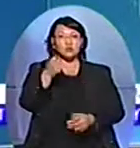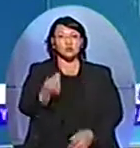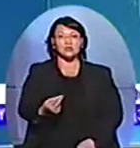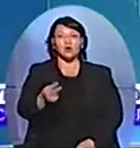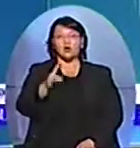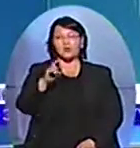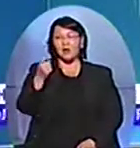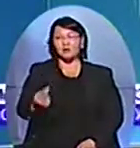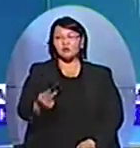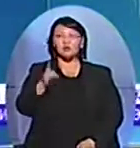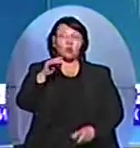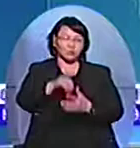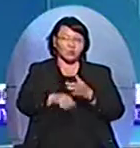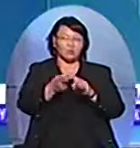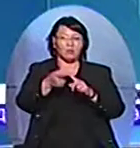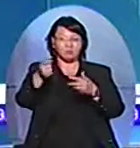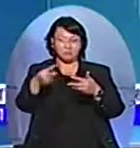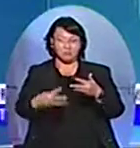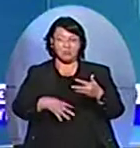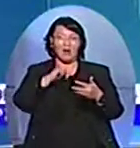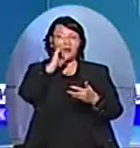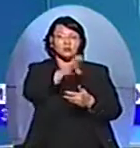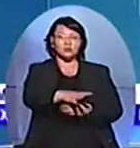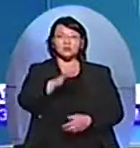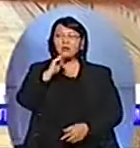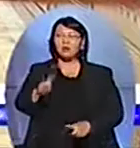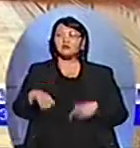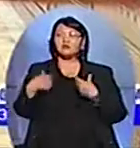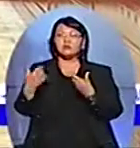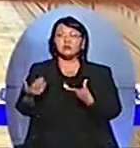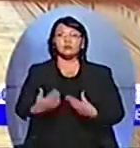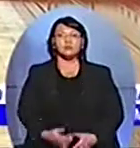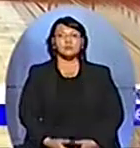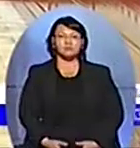ашклеч пегадзиргота солтнди рухисет астоек, харута ухто.